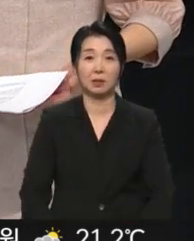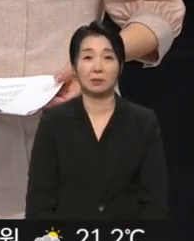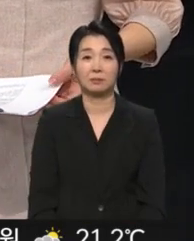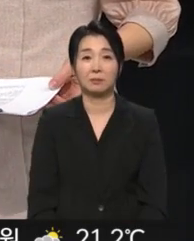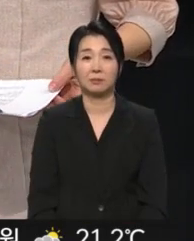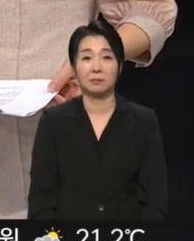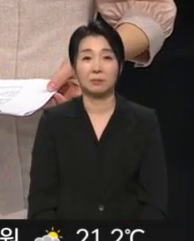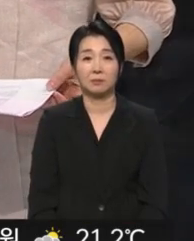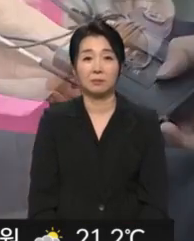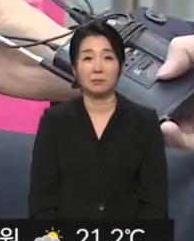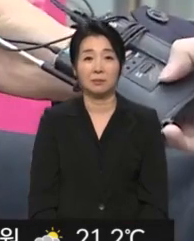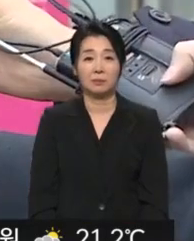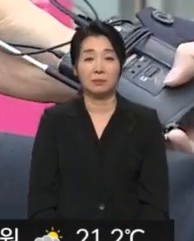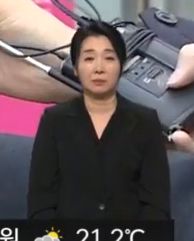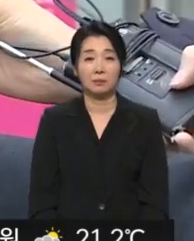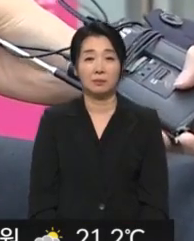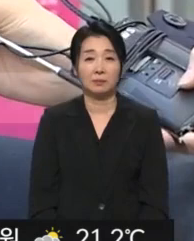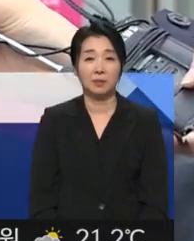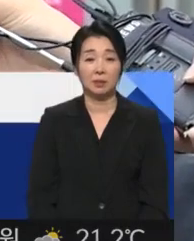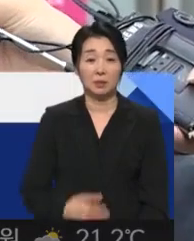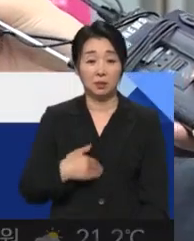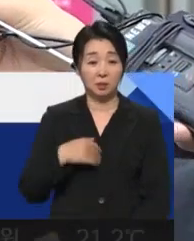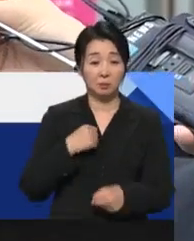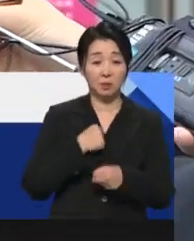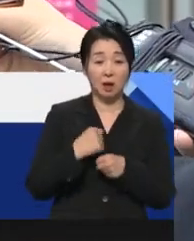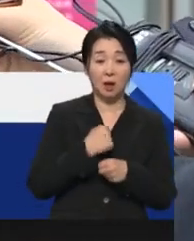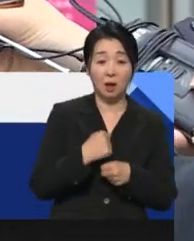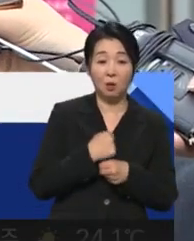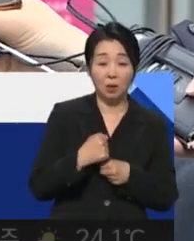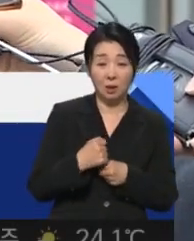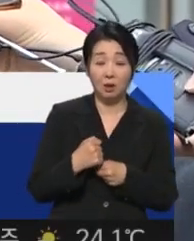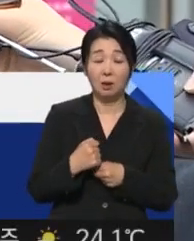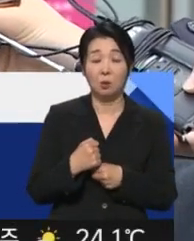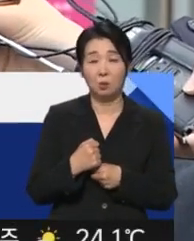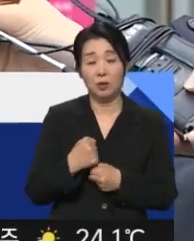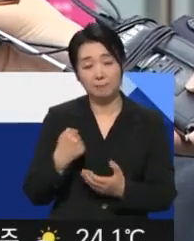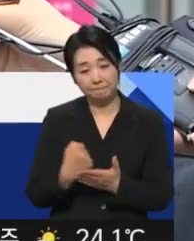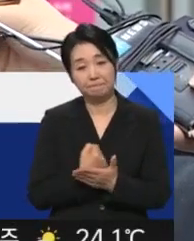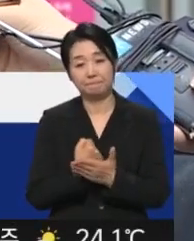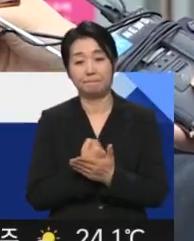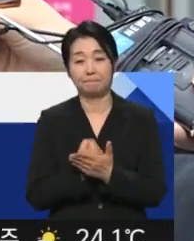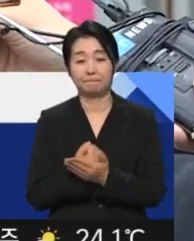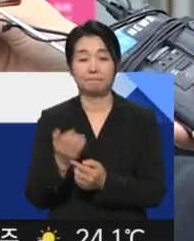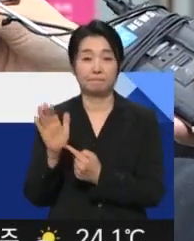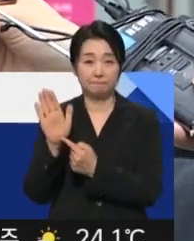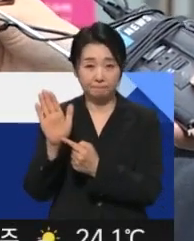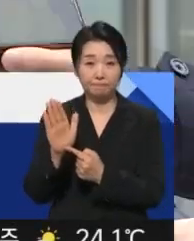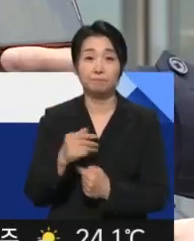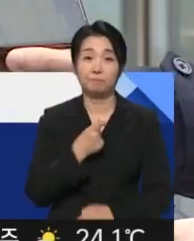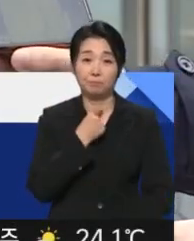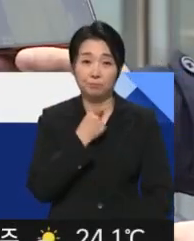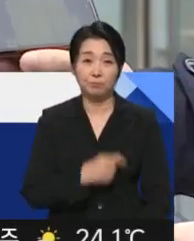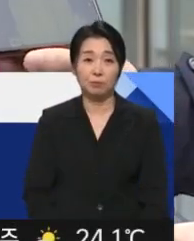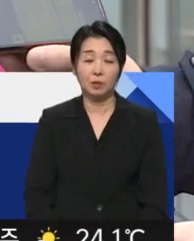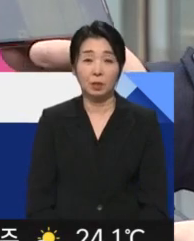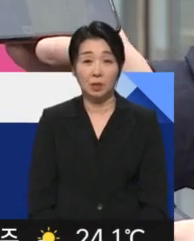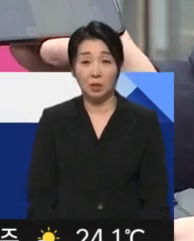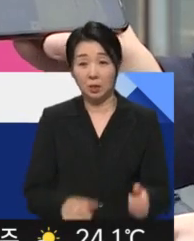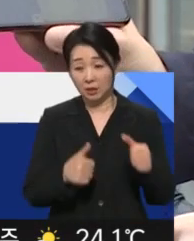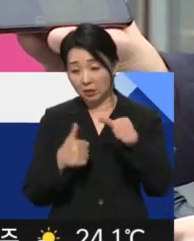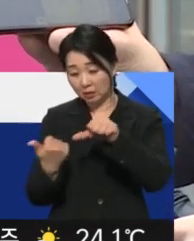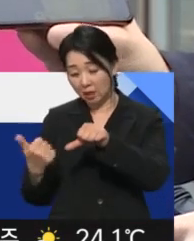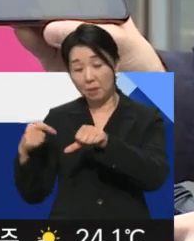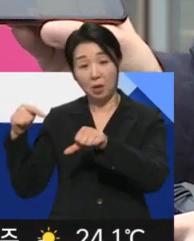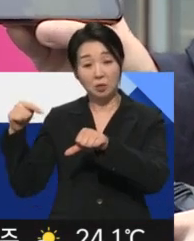판단했습니다. 많이 당황스럽고 깊은 유감을 표하고 싶습니다. 사망이라는